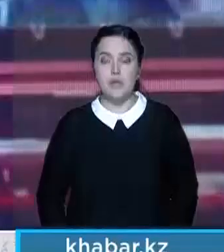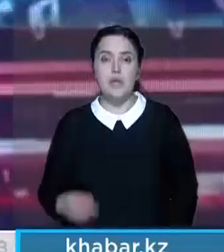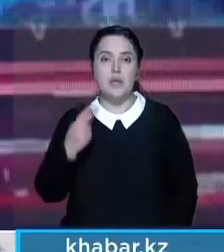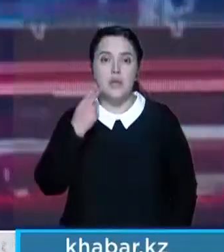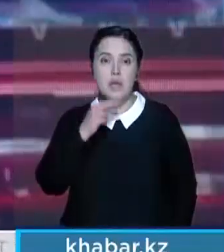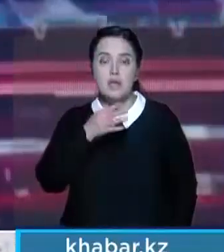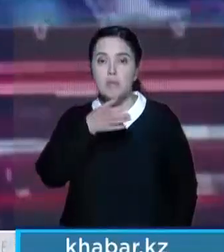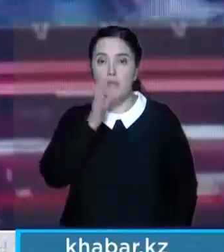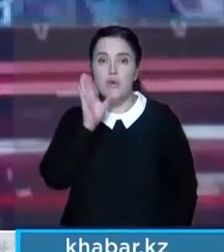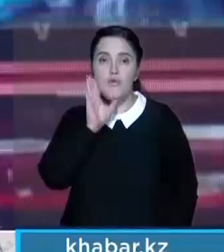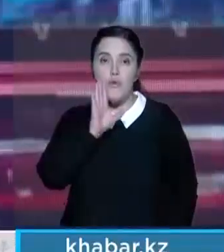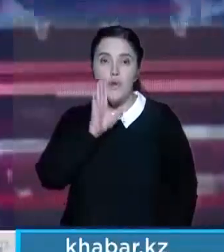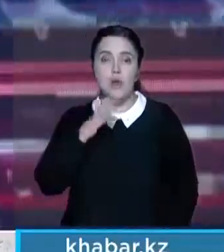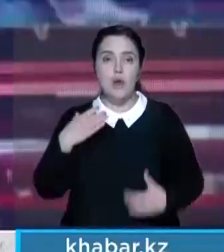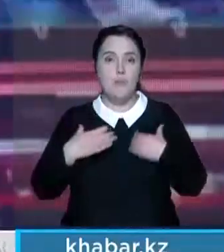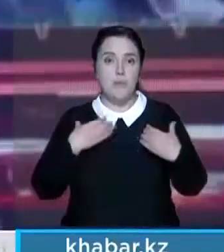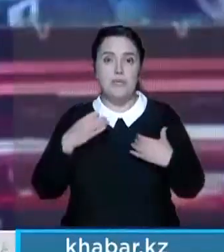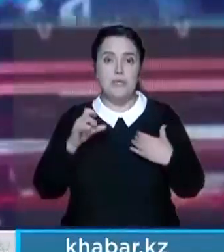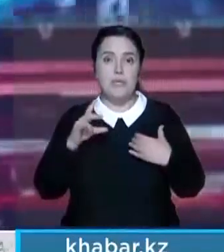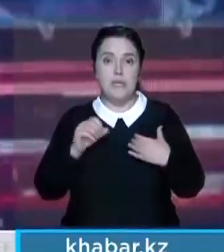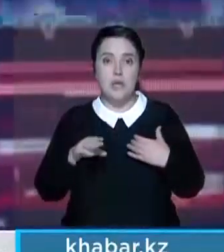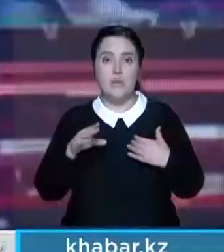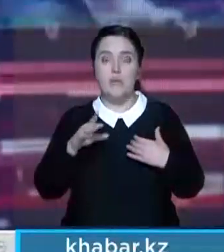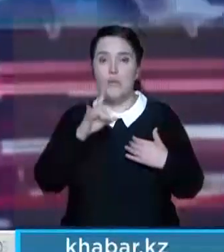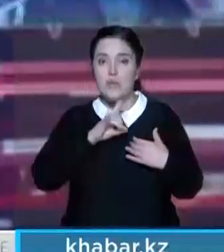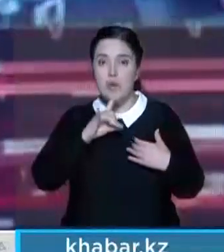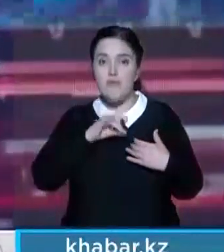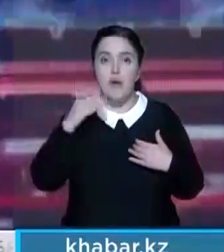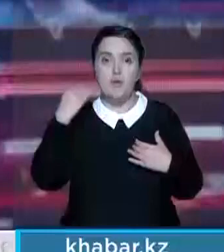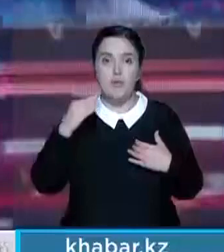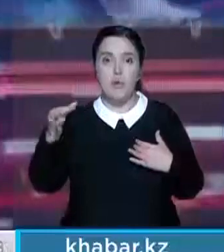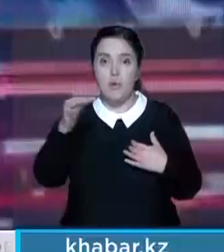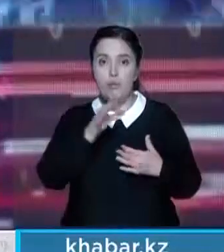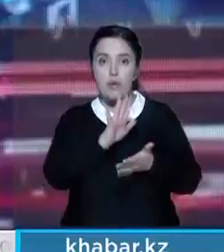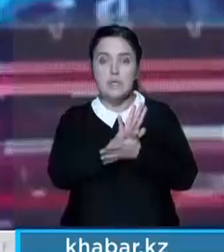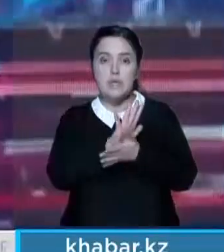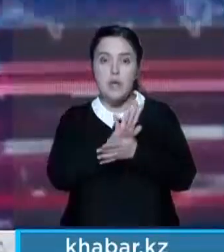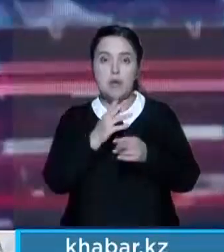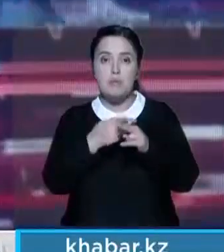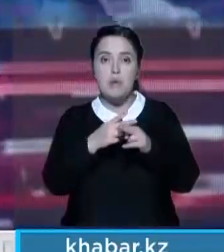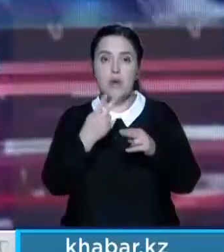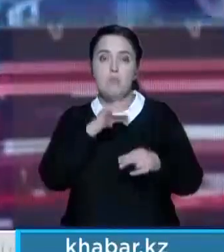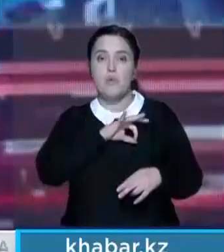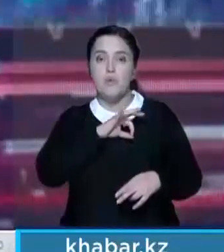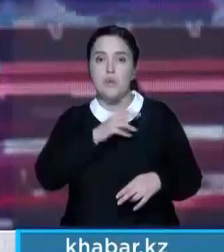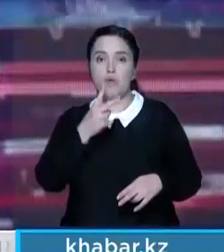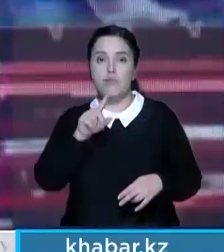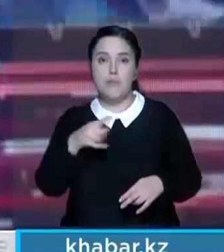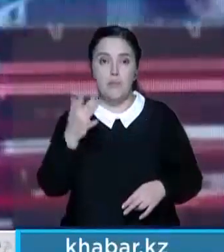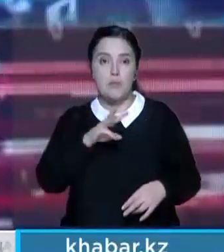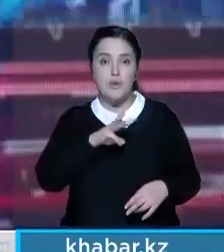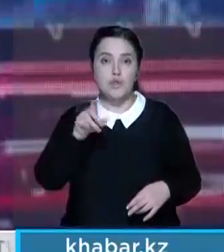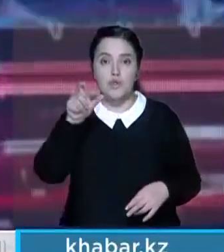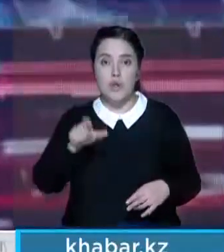качествам питьевой воды обеспокоились сенаторы по их данным нефтяные скважины в Актюбинской области загрязняют источник которым пользуются 2,5 млн